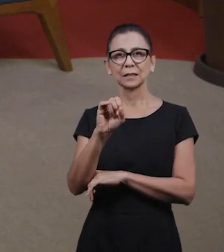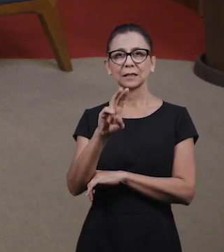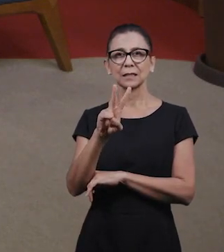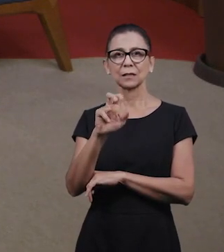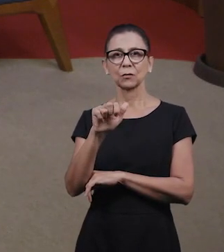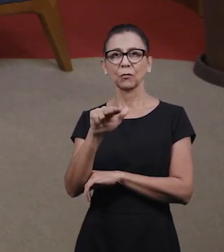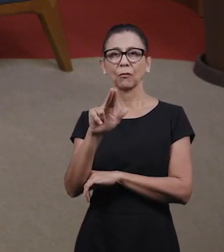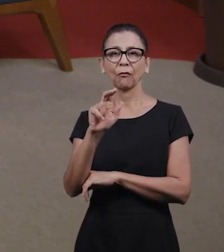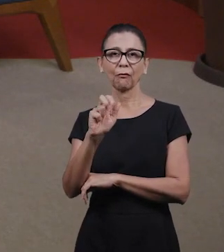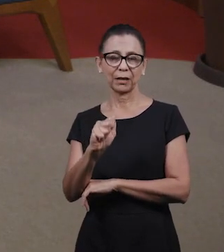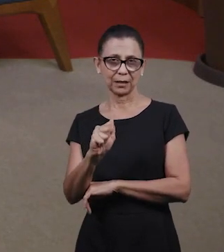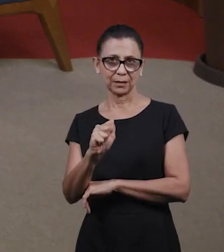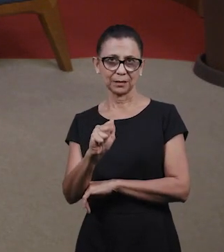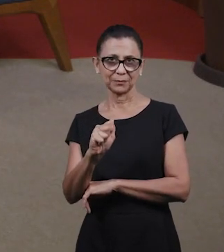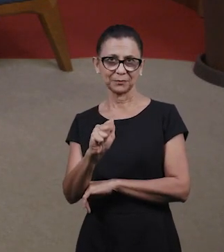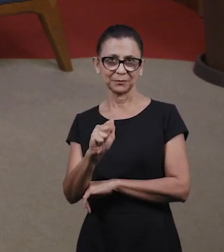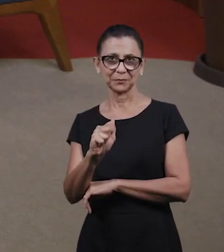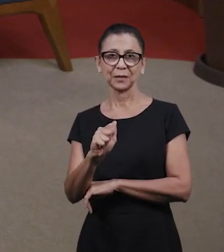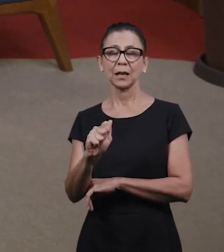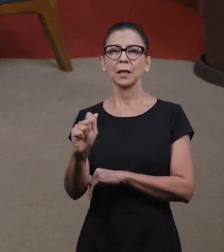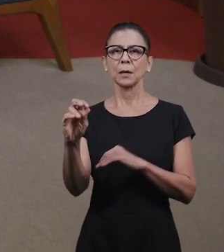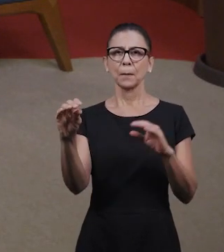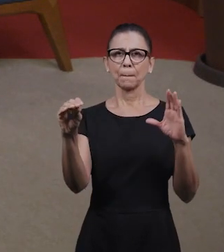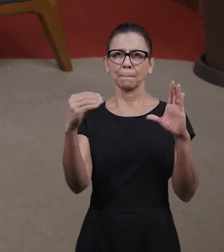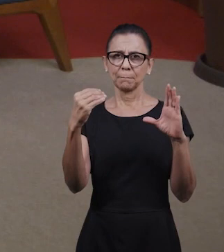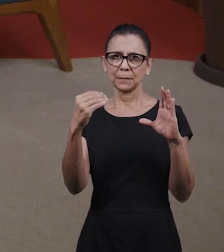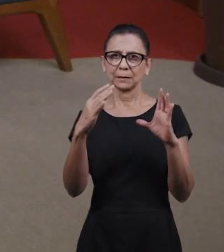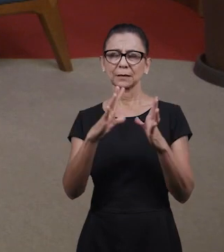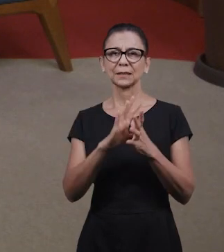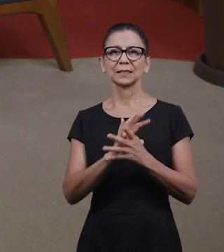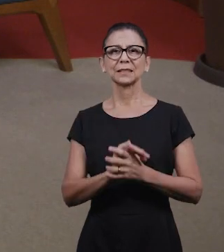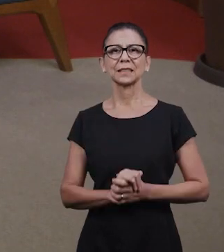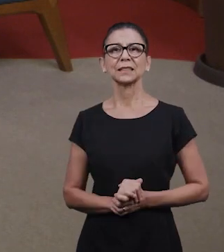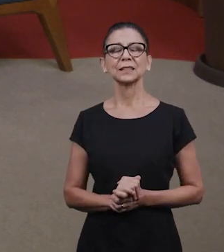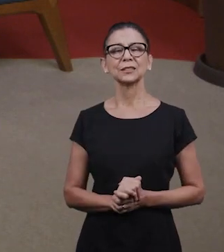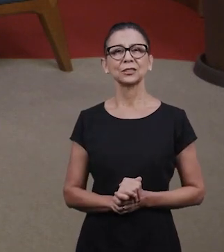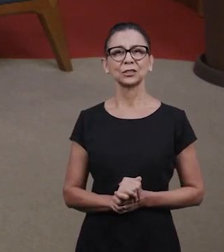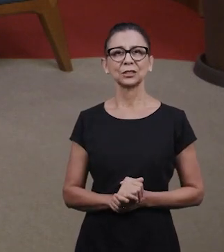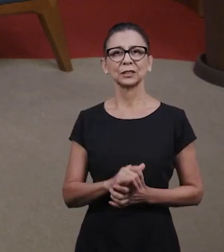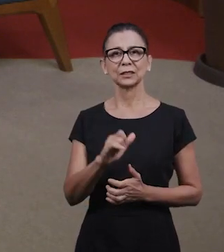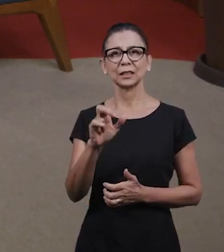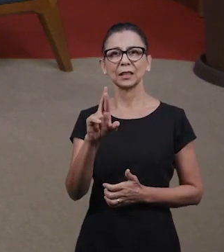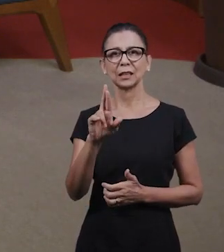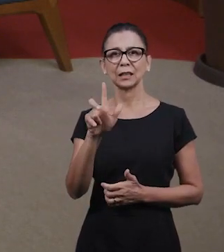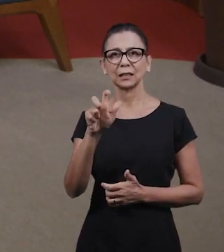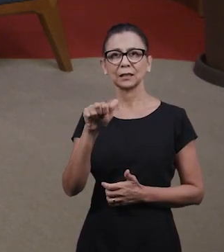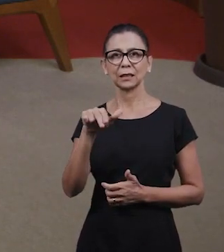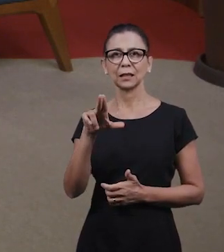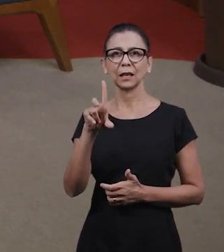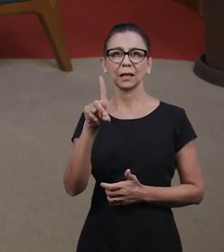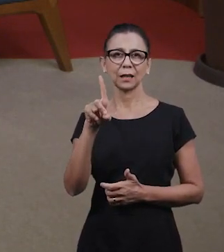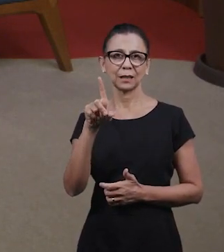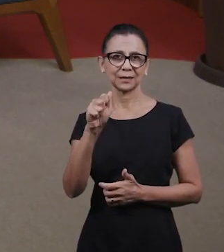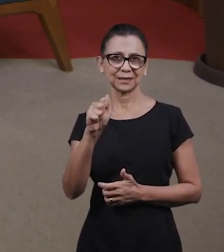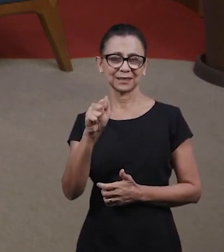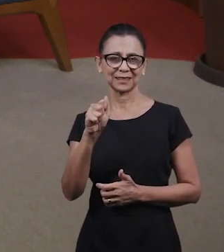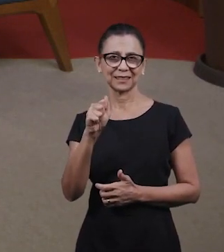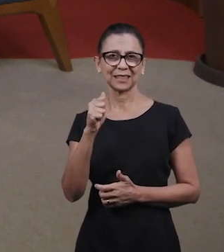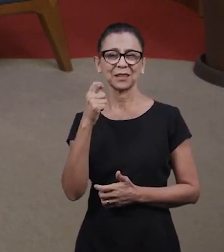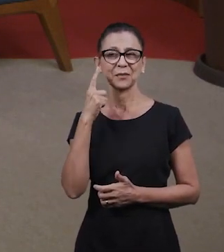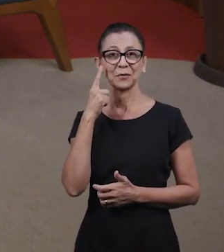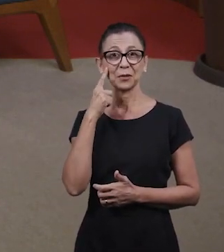et plusieurs commentaires. Nous avons la participation de notre sœur Sylvana. Elle nous a envoyé un message à partir de Dublin, en